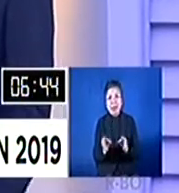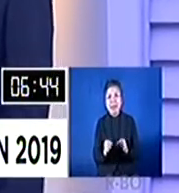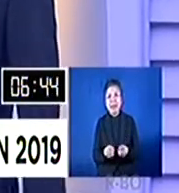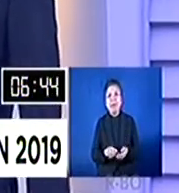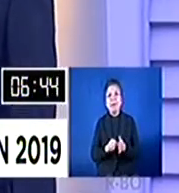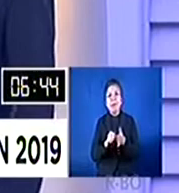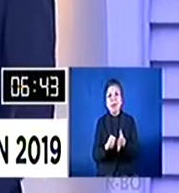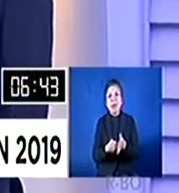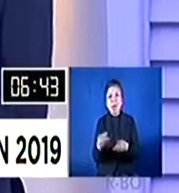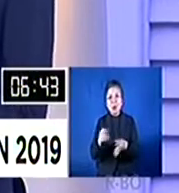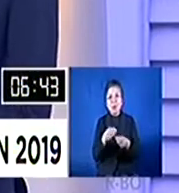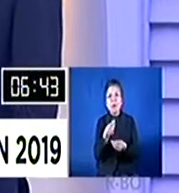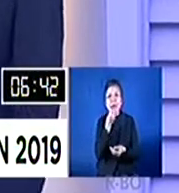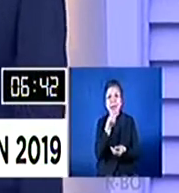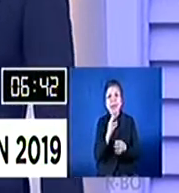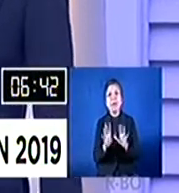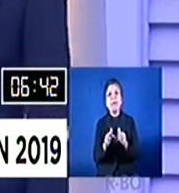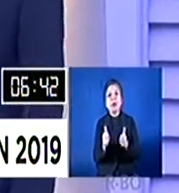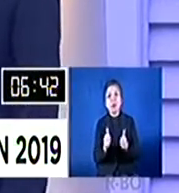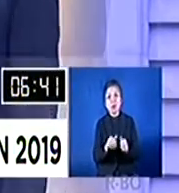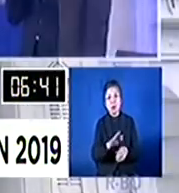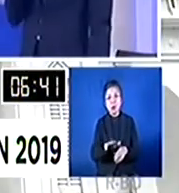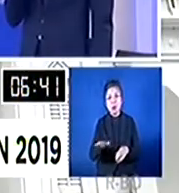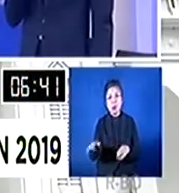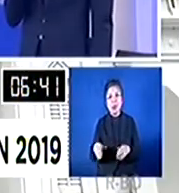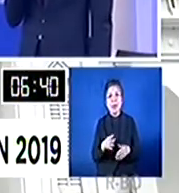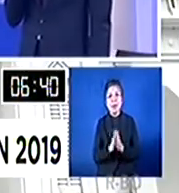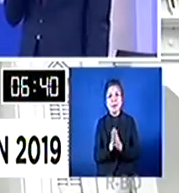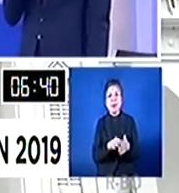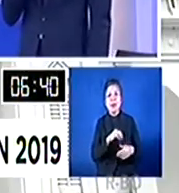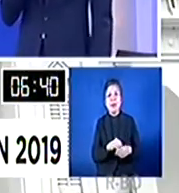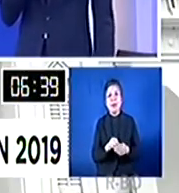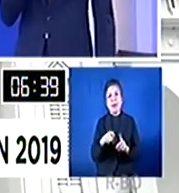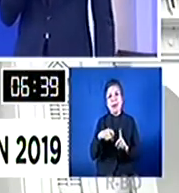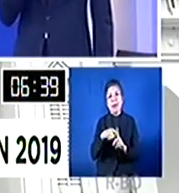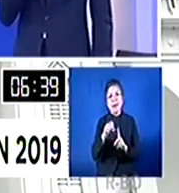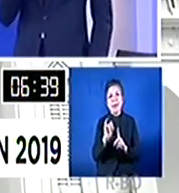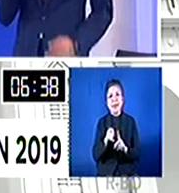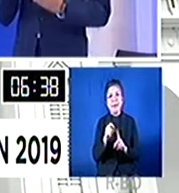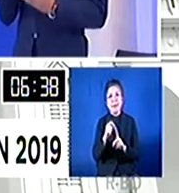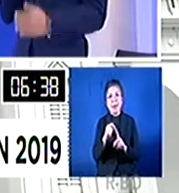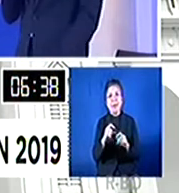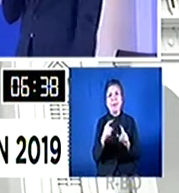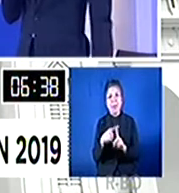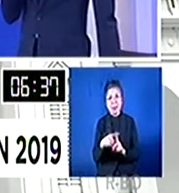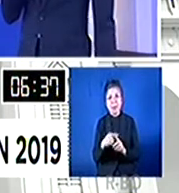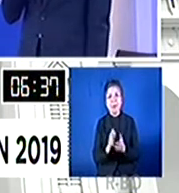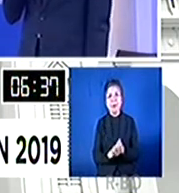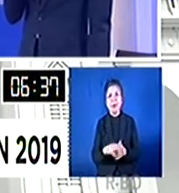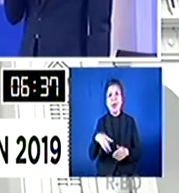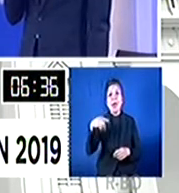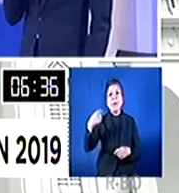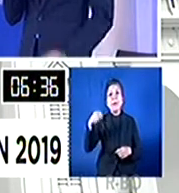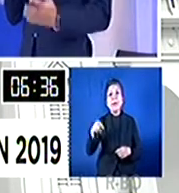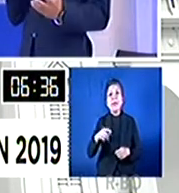memberikan asupan makanan yang lebih baik kepada penerima manfaat KJP Plus. Bu Sri Mulyani